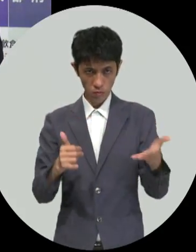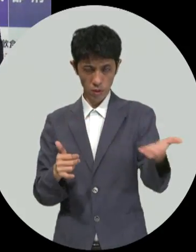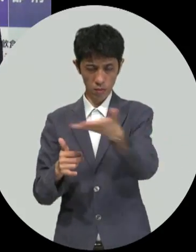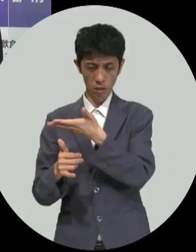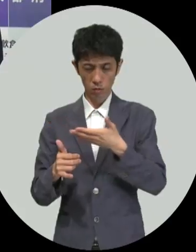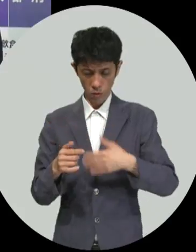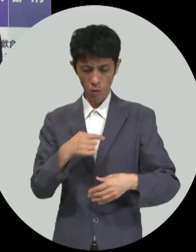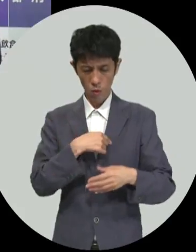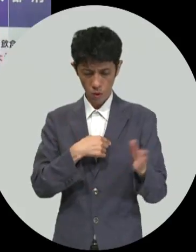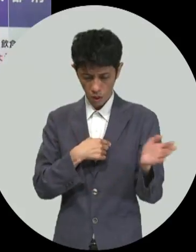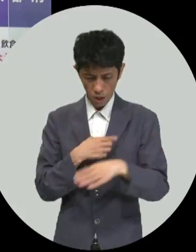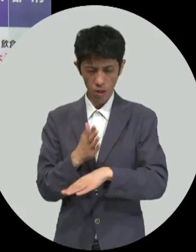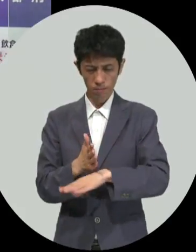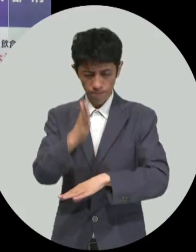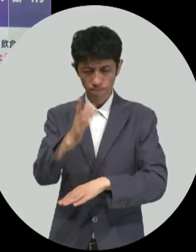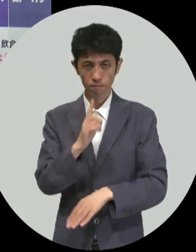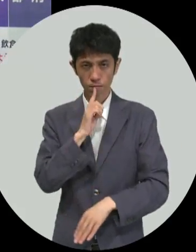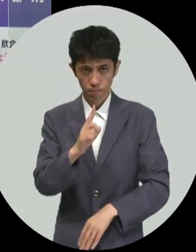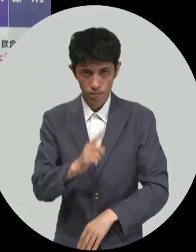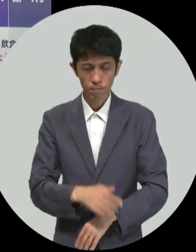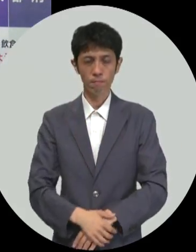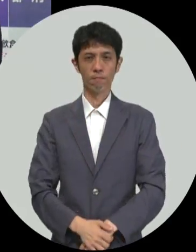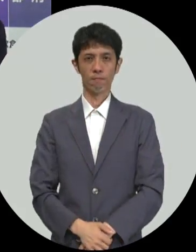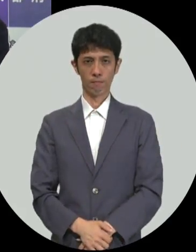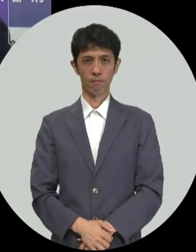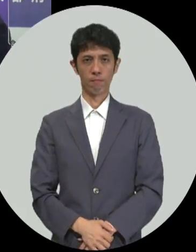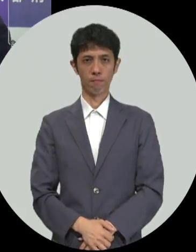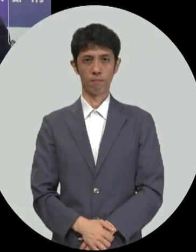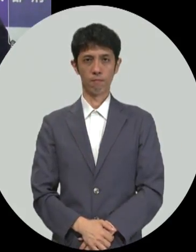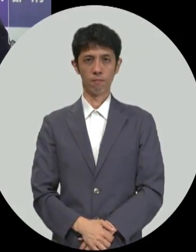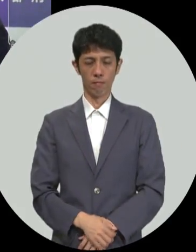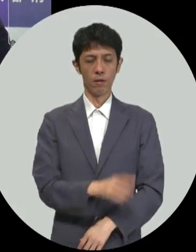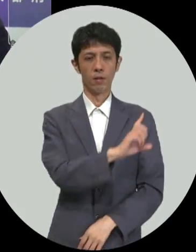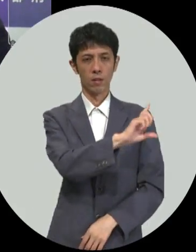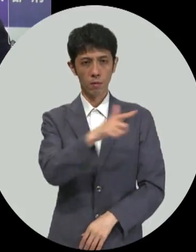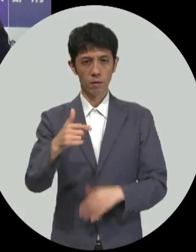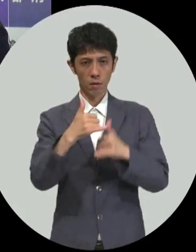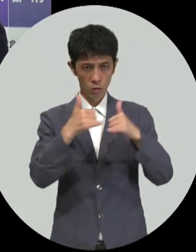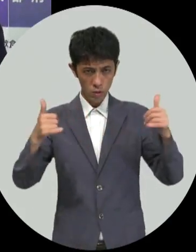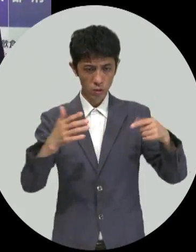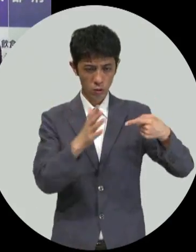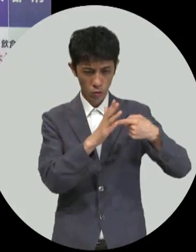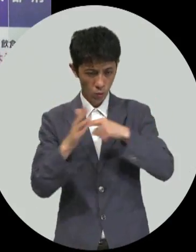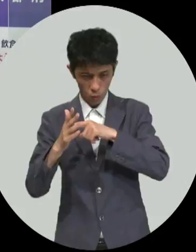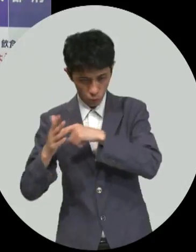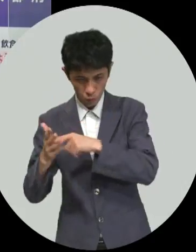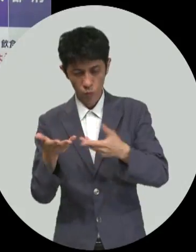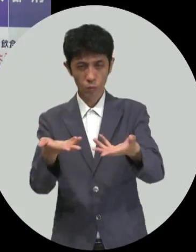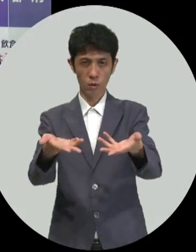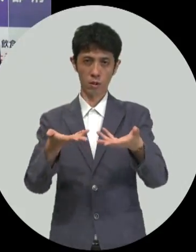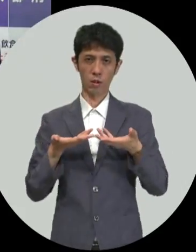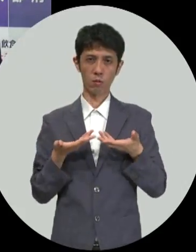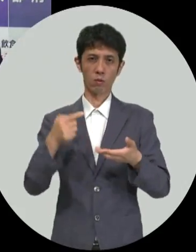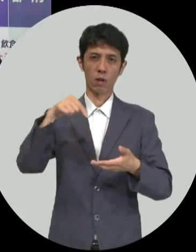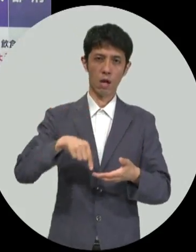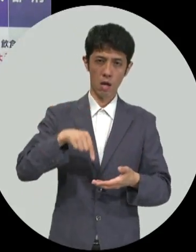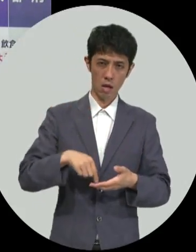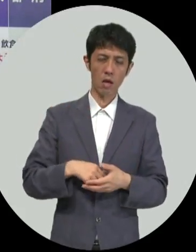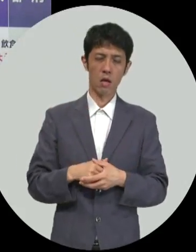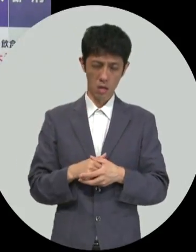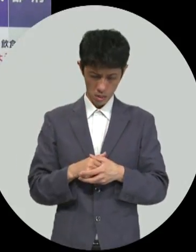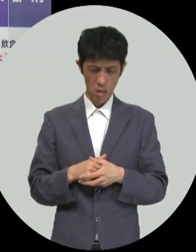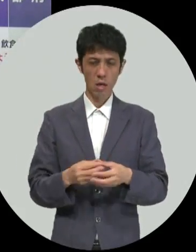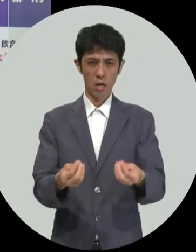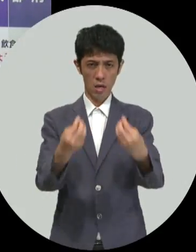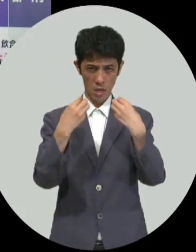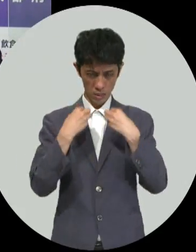感謝を申し上げたいと思っております。まあ、そういうさまざまな方にご努力をいただいております中でですが、感